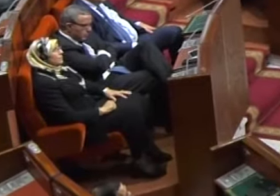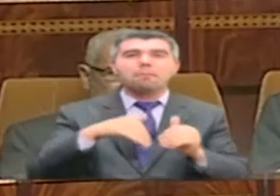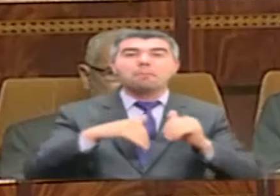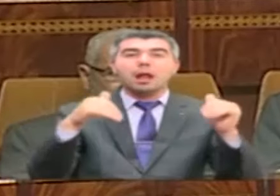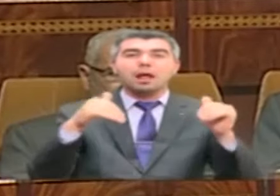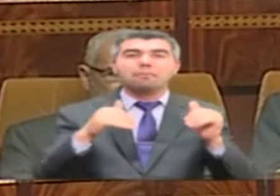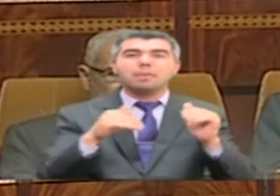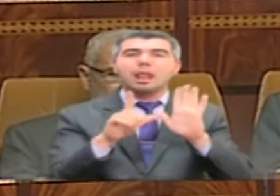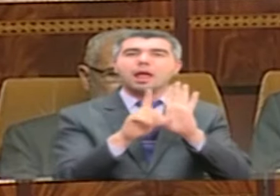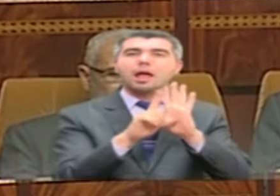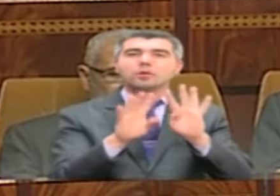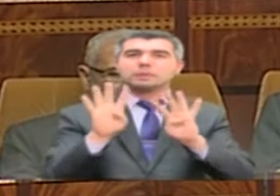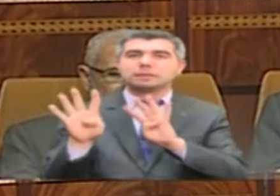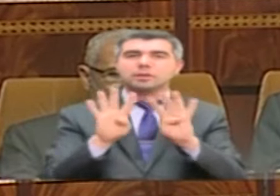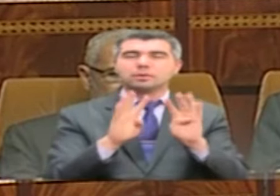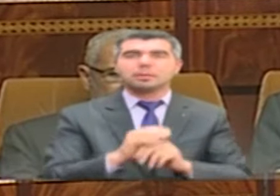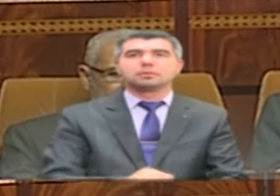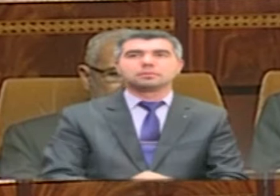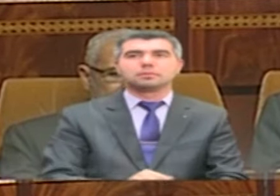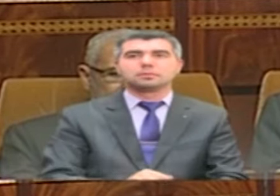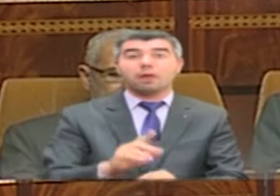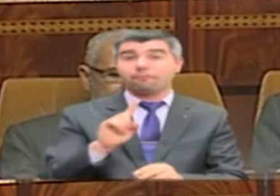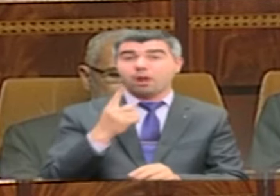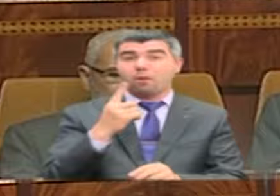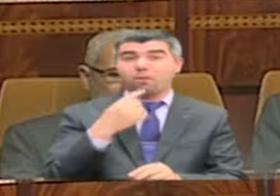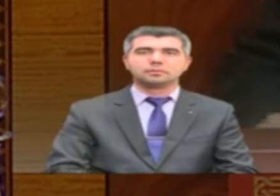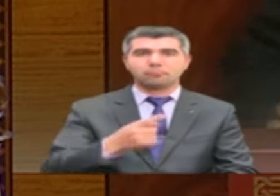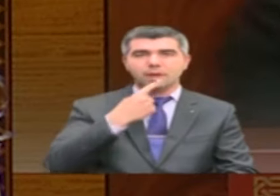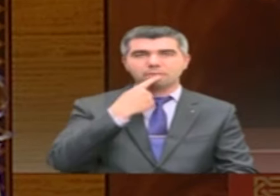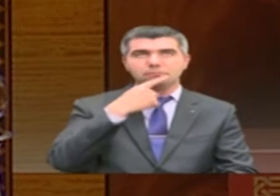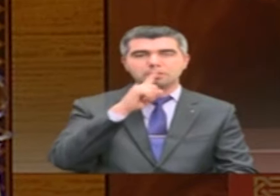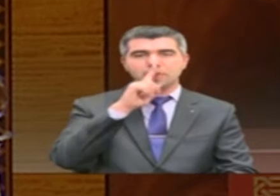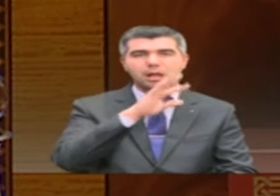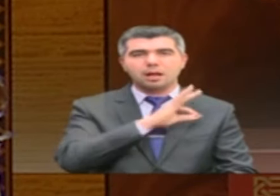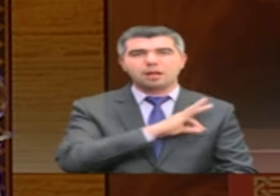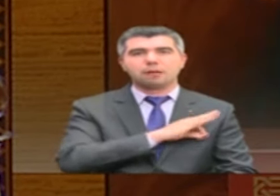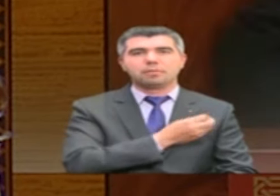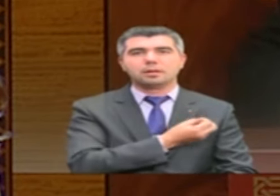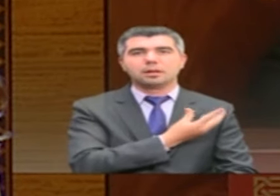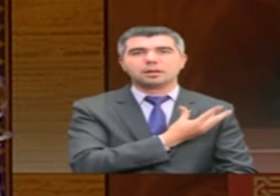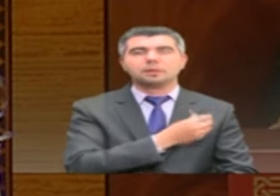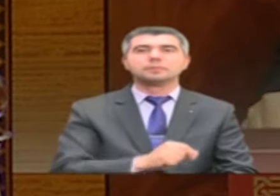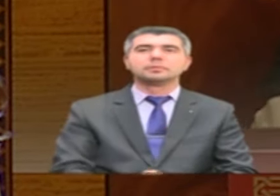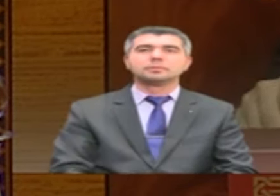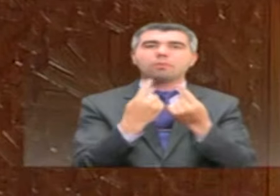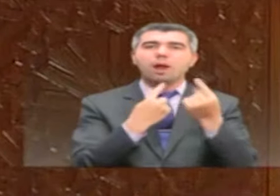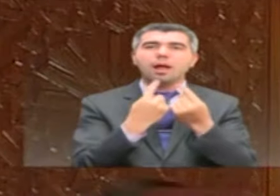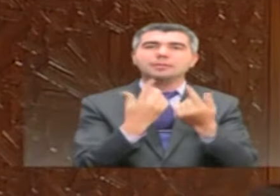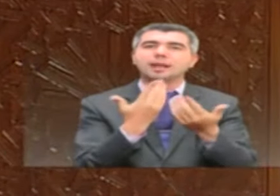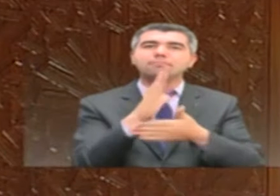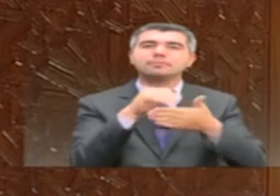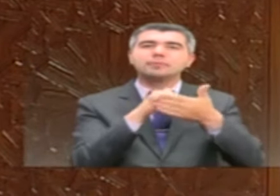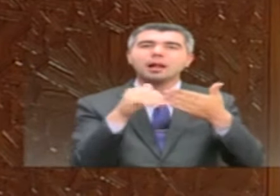جلسه المناقشه التي دامت زهاء الاربع ساعات والتي استخدم فيها مبضع التشريح والتدقيق في مضامين